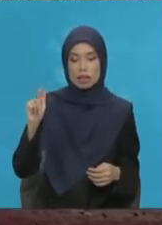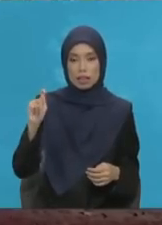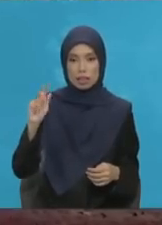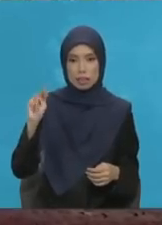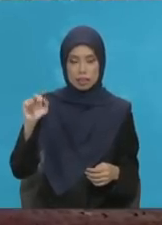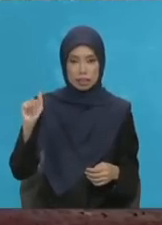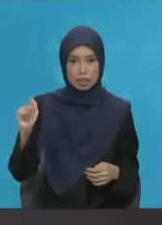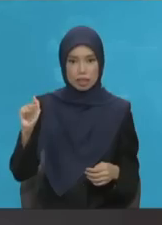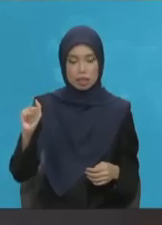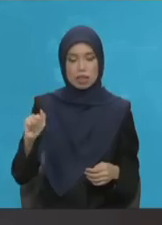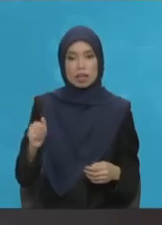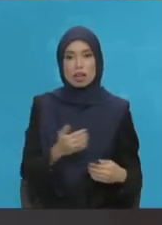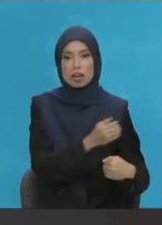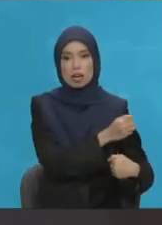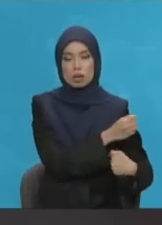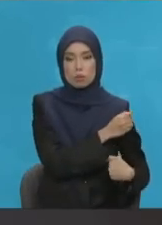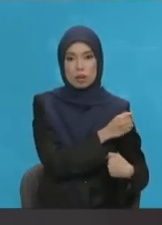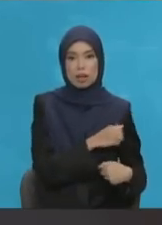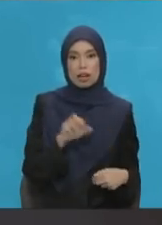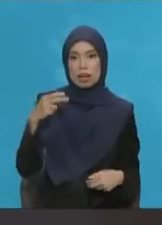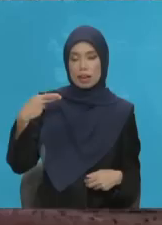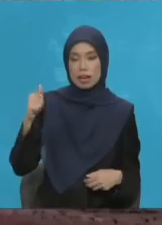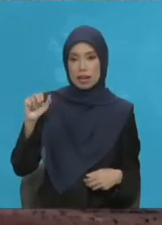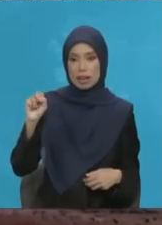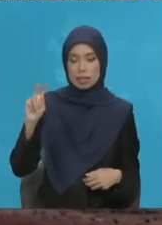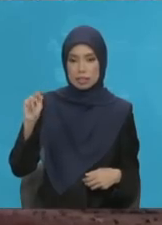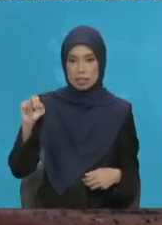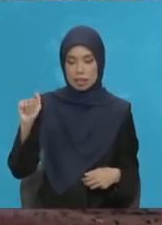general Pangeran Haji Hasna